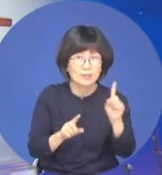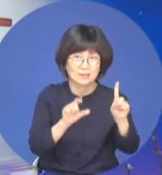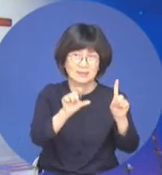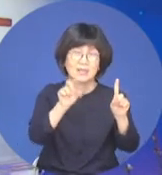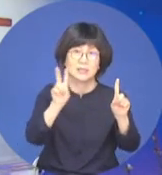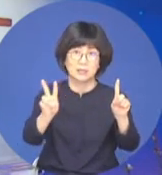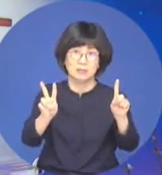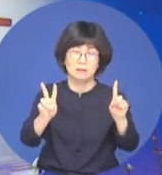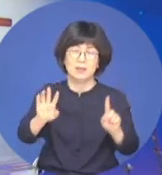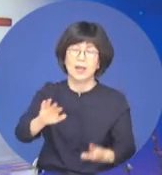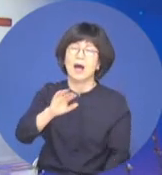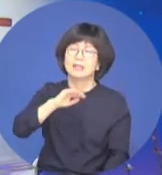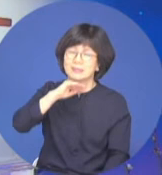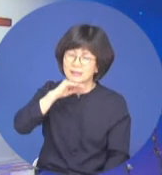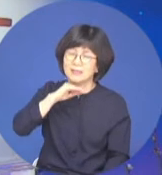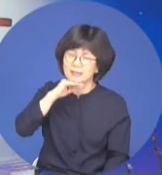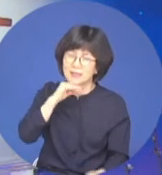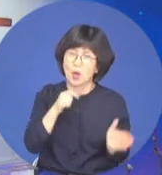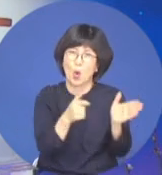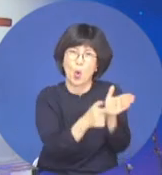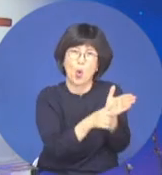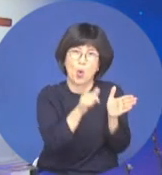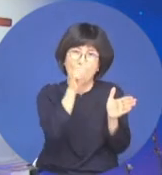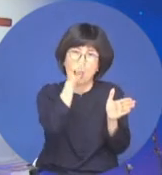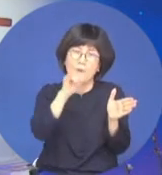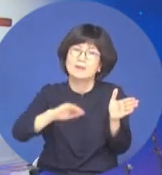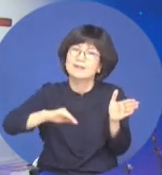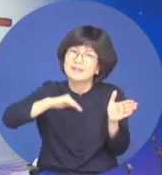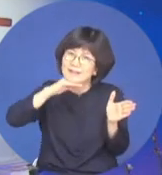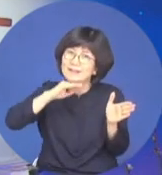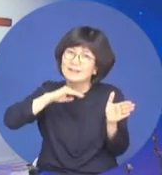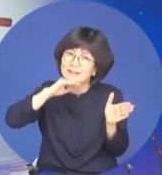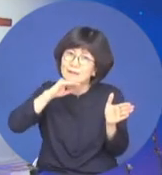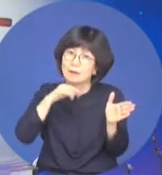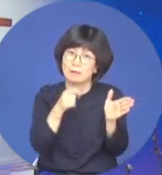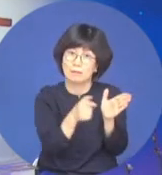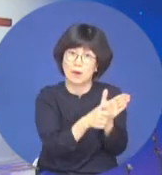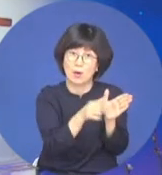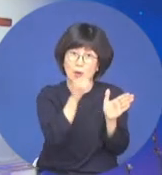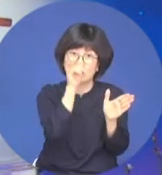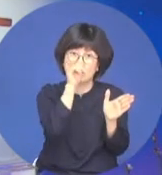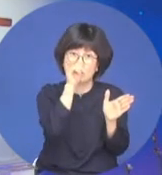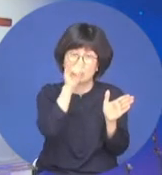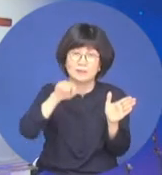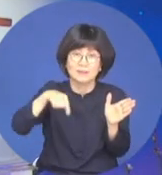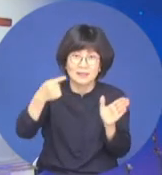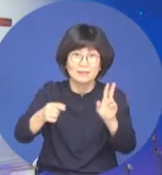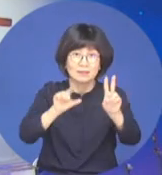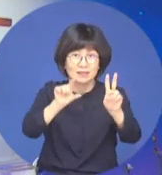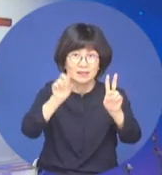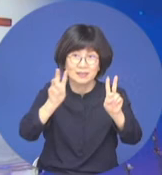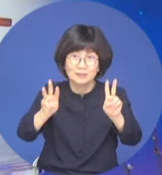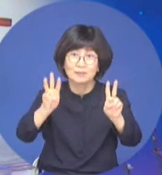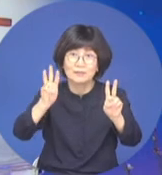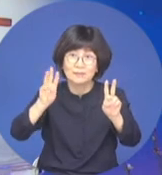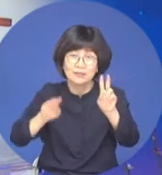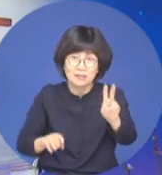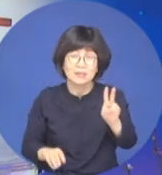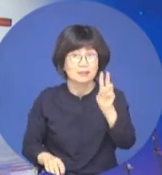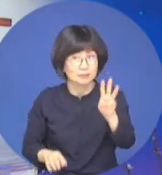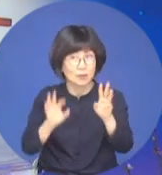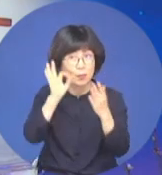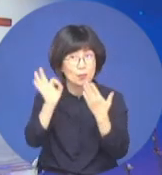기다리리라 기다리라 이렇게 말씀하고 있어요. 기다리겠다고 얘기해요. 그리고 2장 3절 4절을 보게 되면 뭐라고 얘기합니까? 우리